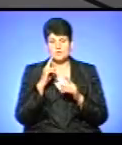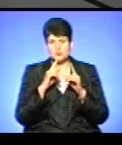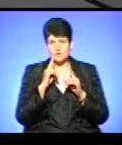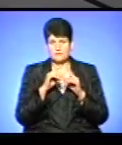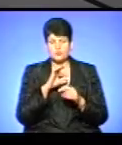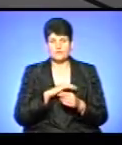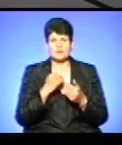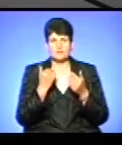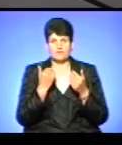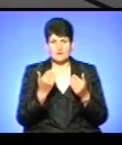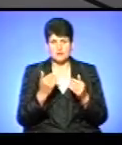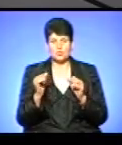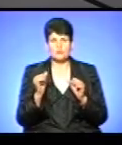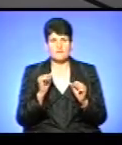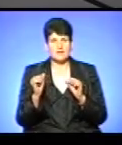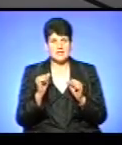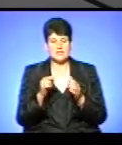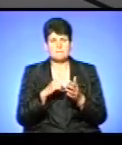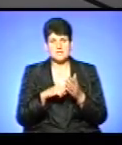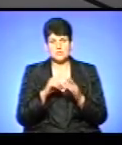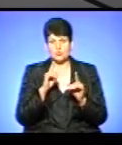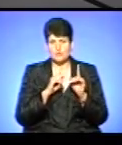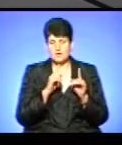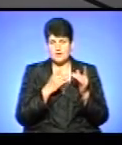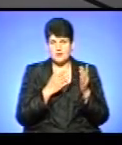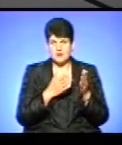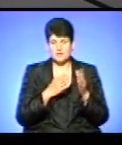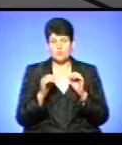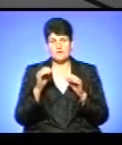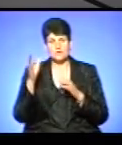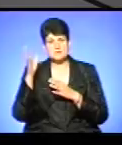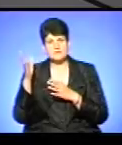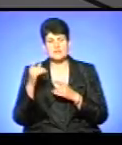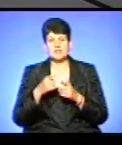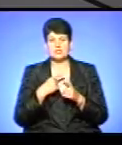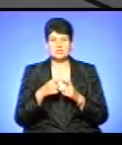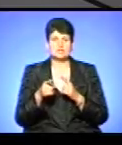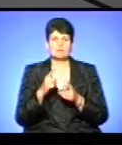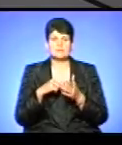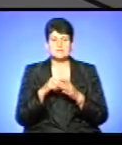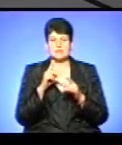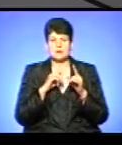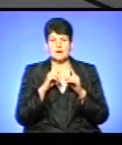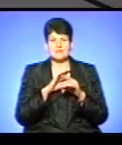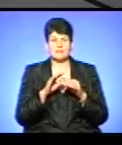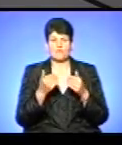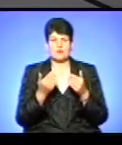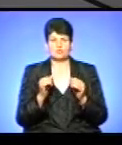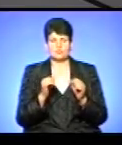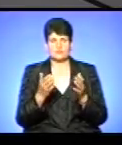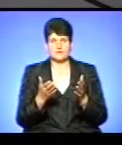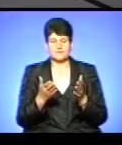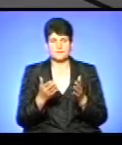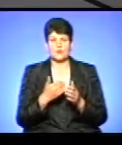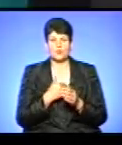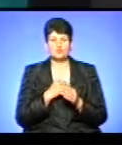користуванні вашому. Вашому – це управління міської ради, управління освіти, чи, власне, в міській раді і не в вашому управлінні? Чи там зараз перше,